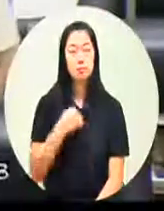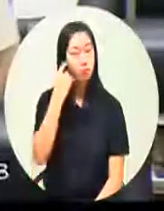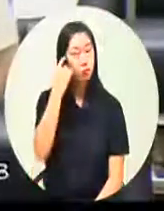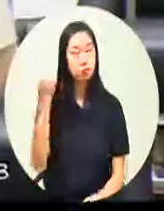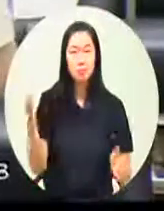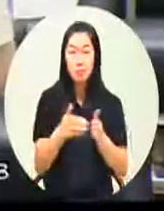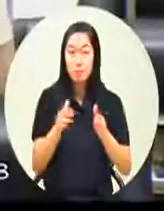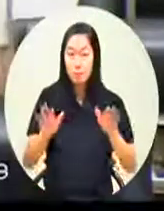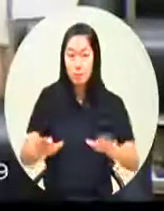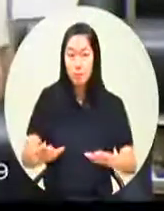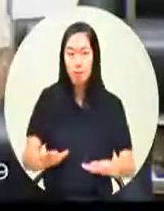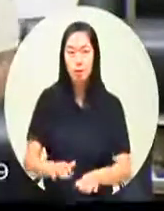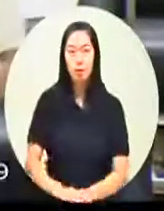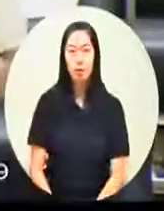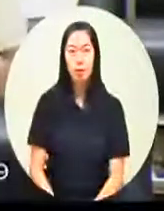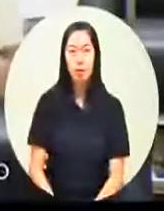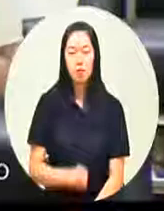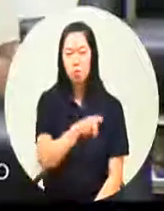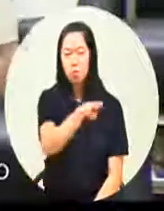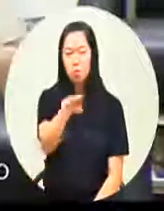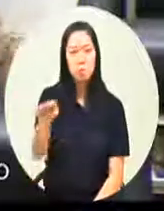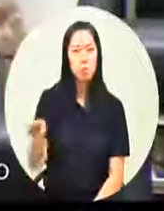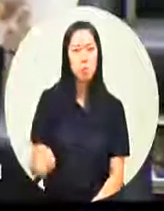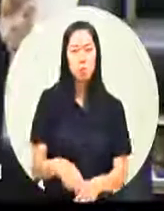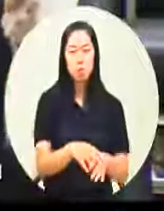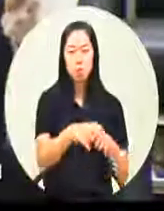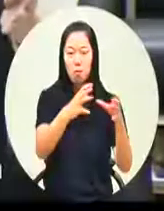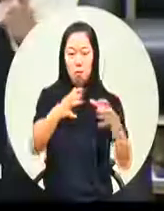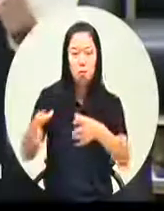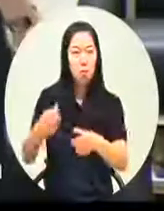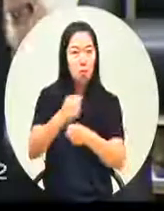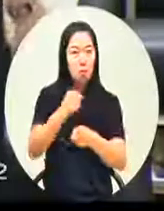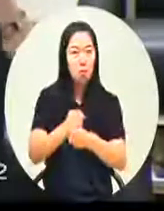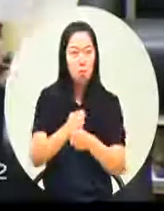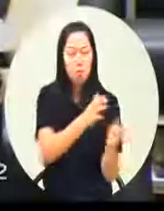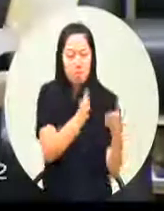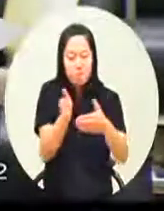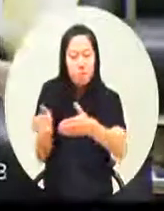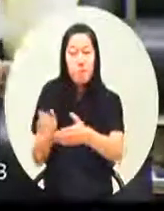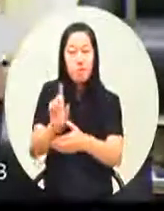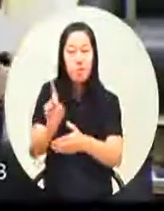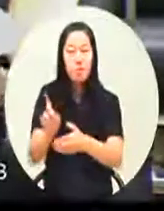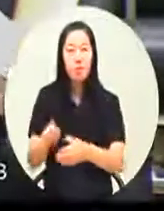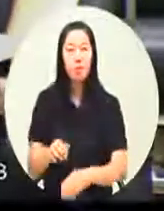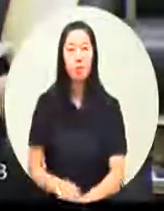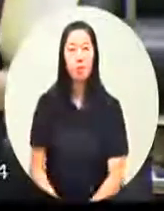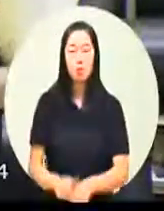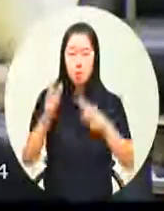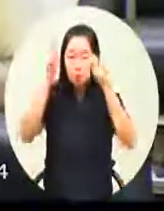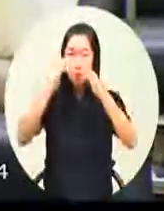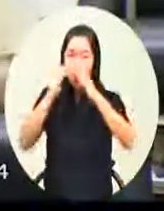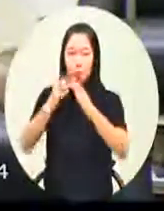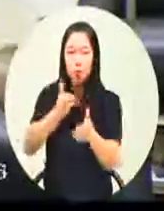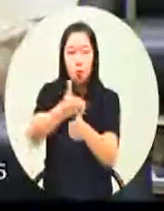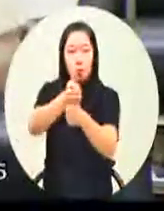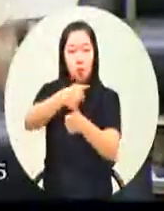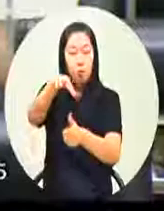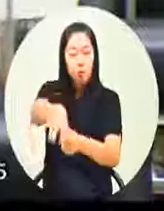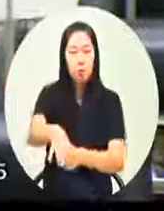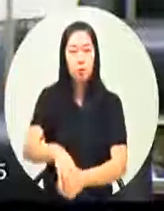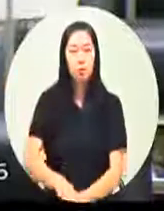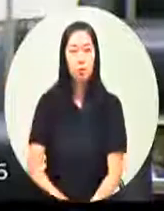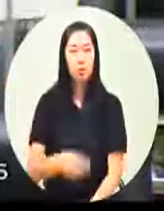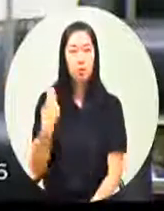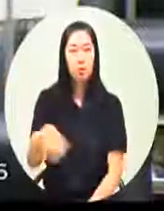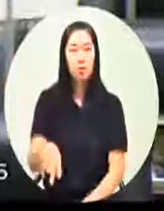前为止，很多的建设都偏向高雄原来的都会区，或者是沿